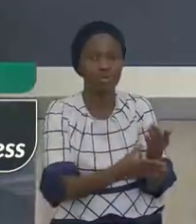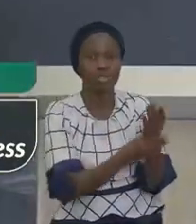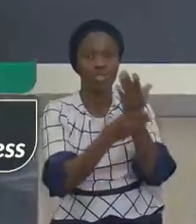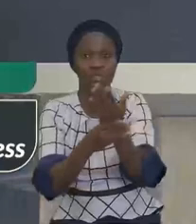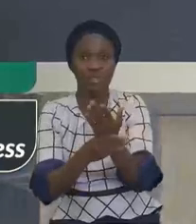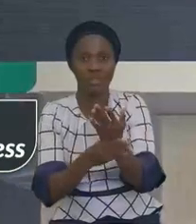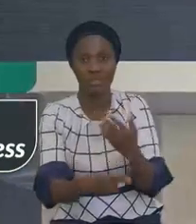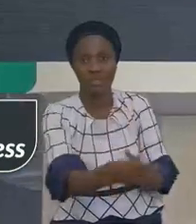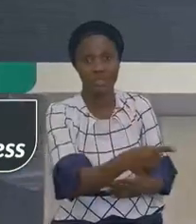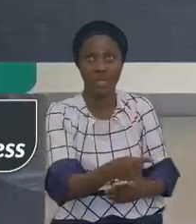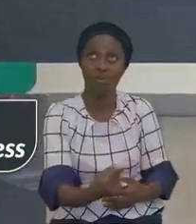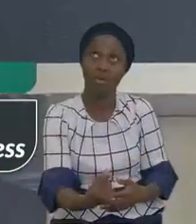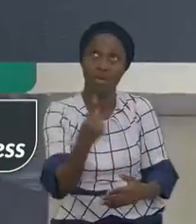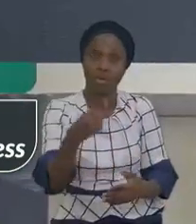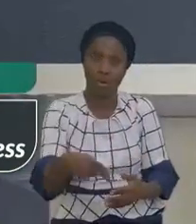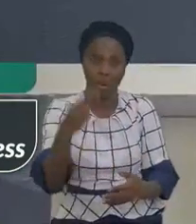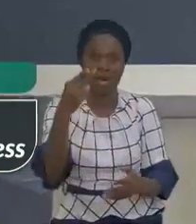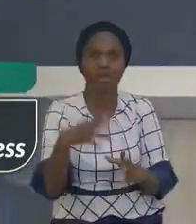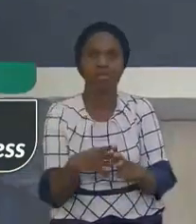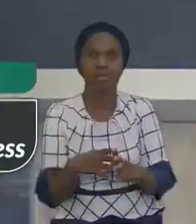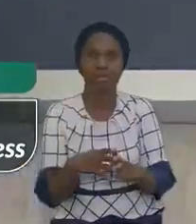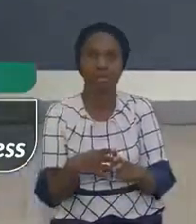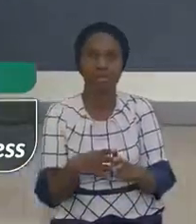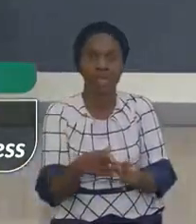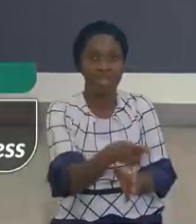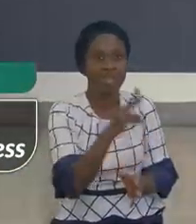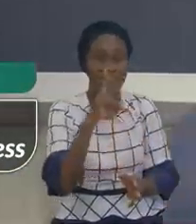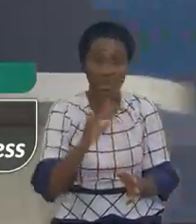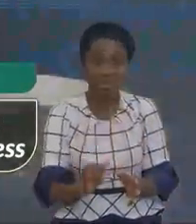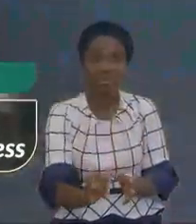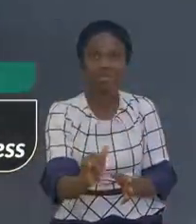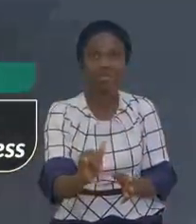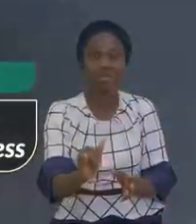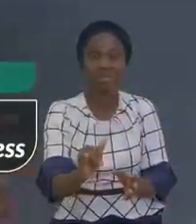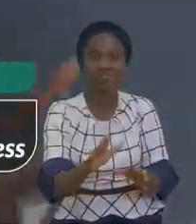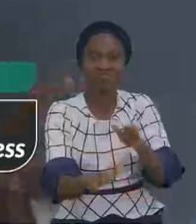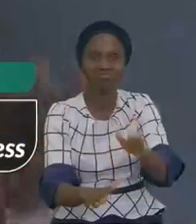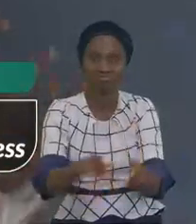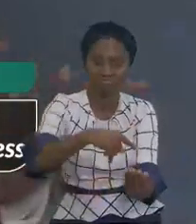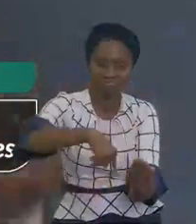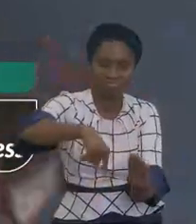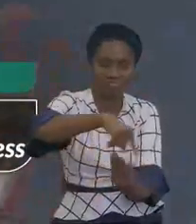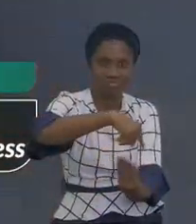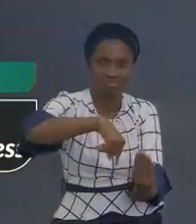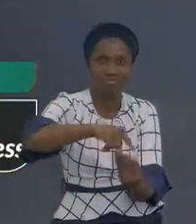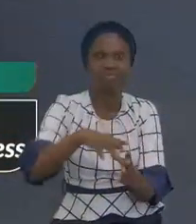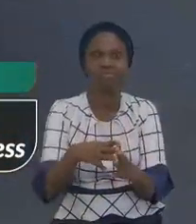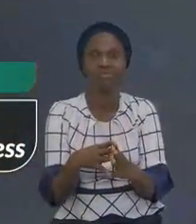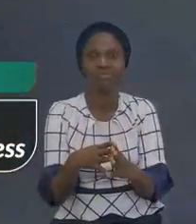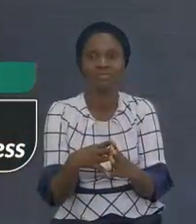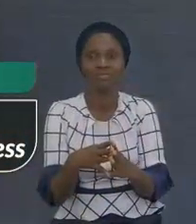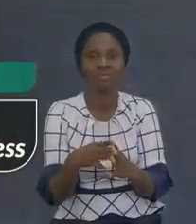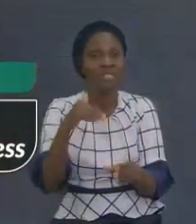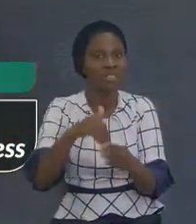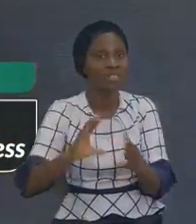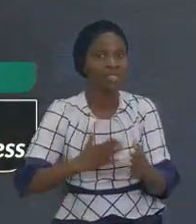Ils étaient toujours en train de faire les contours, de tourner en rond dans leur vie. Dans nos vies, nous devons regarder à